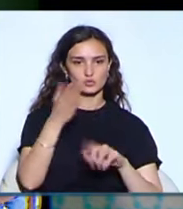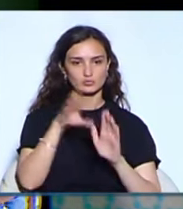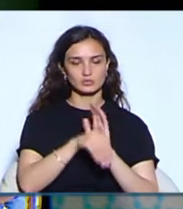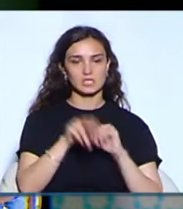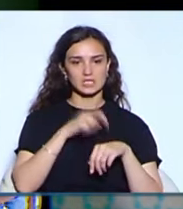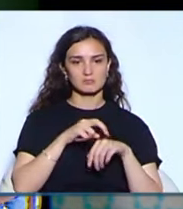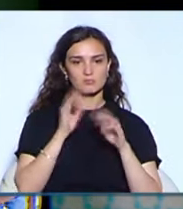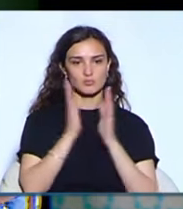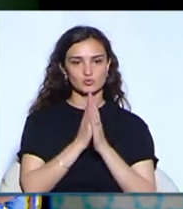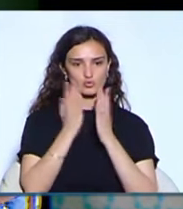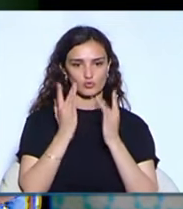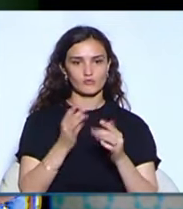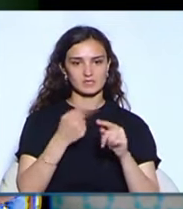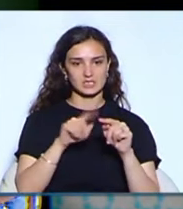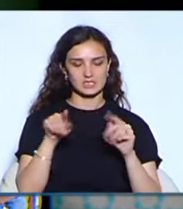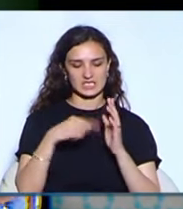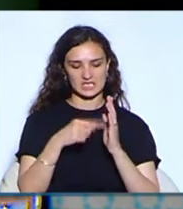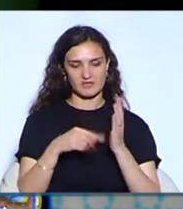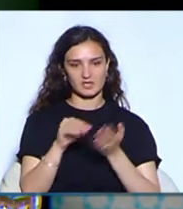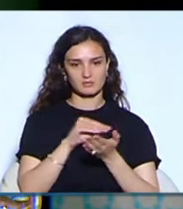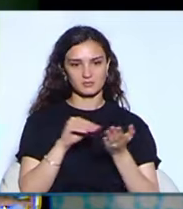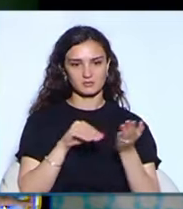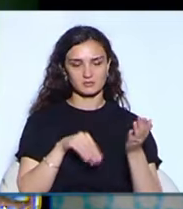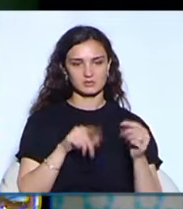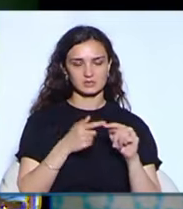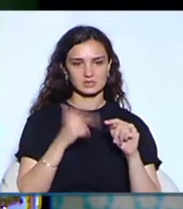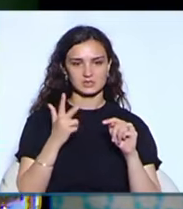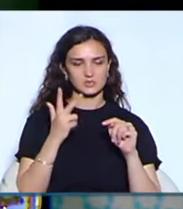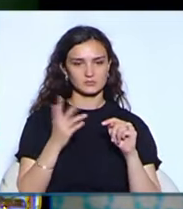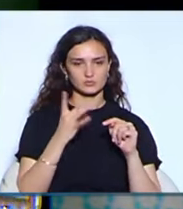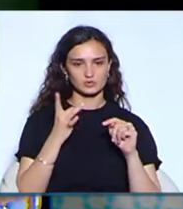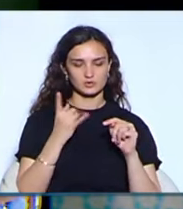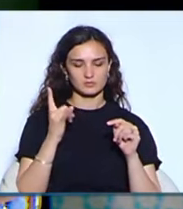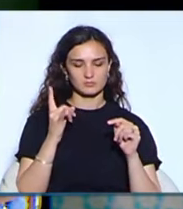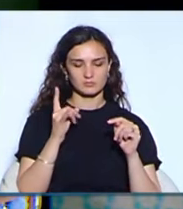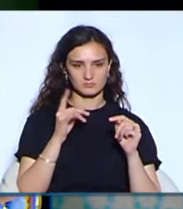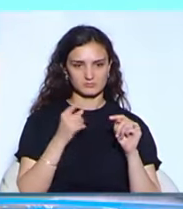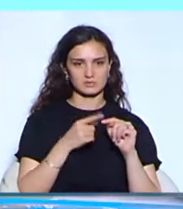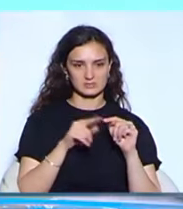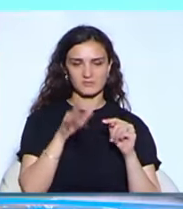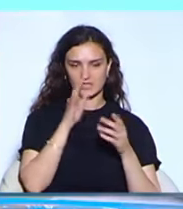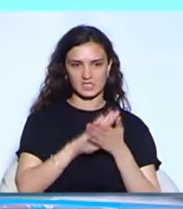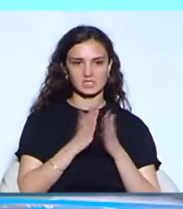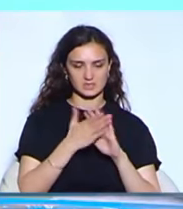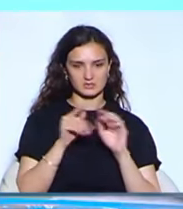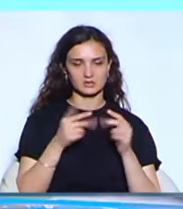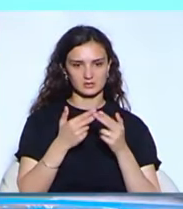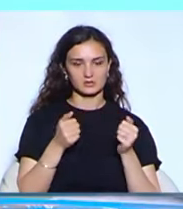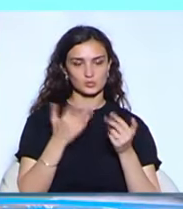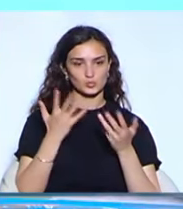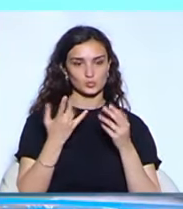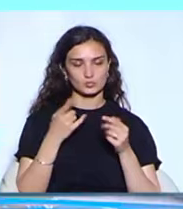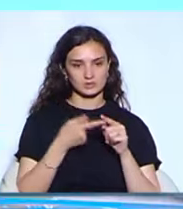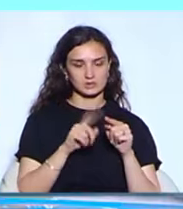გაგატარონ ეს სკრინინგ ტესტ კითხვარები, აი მინიმუმ იმ სამჯერ ადრეული ასაკის პერიოდში რაც იმ ვადაზე, რომელიც თქვენ დაასახელეთ. თუ